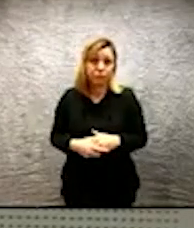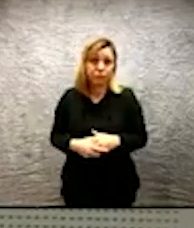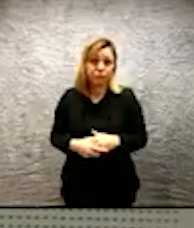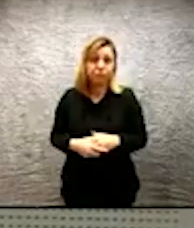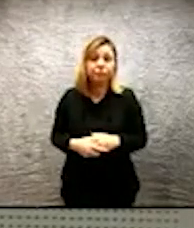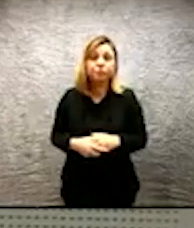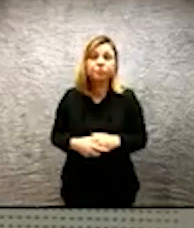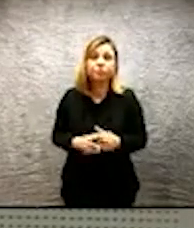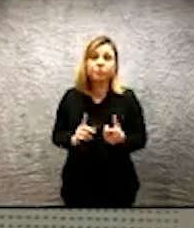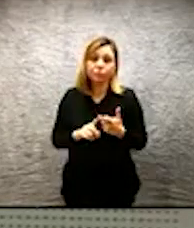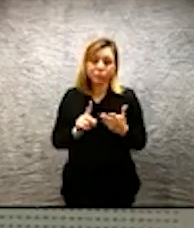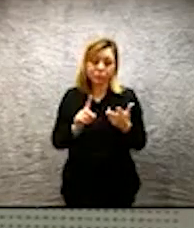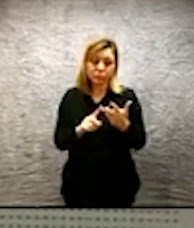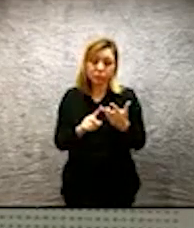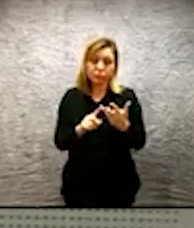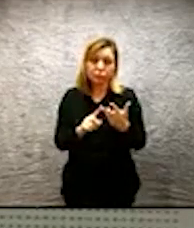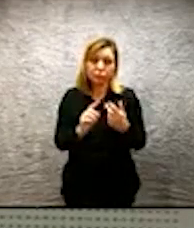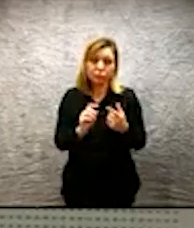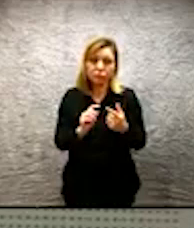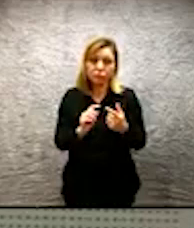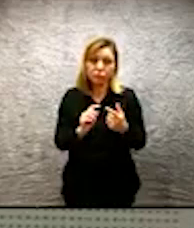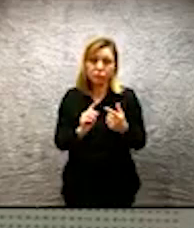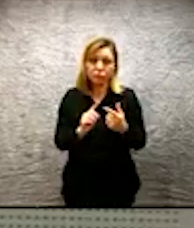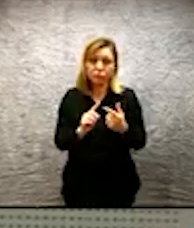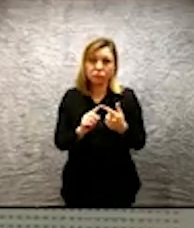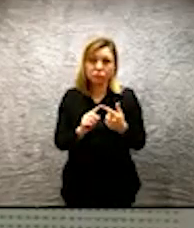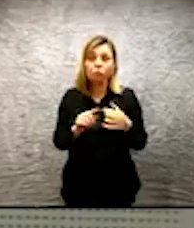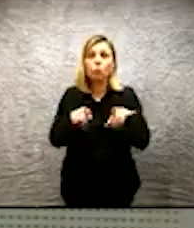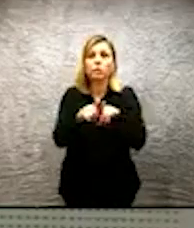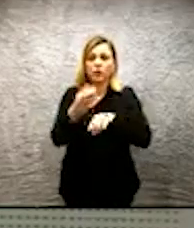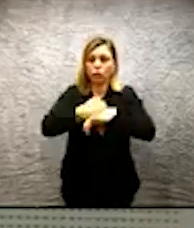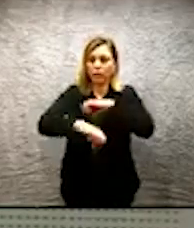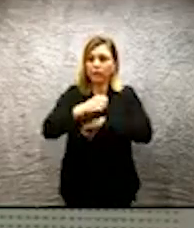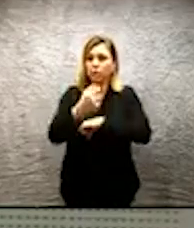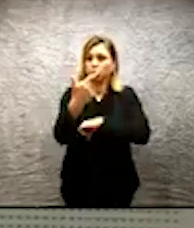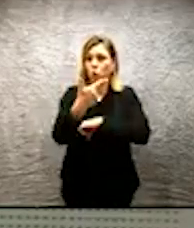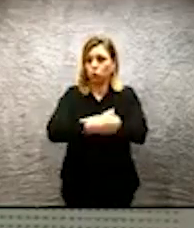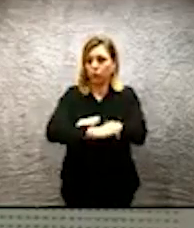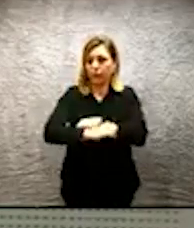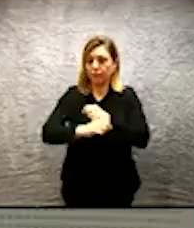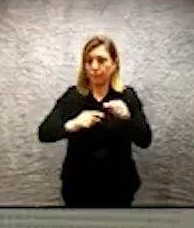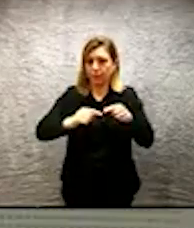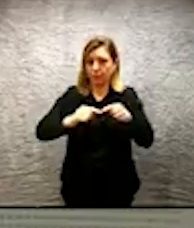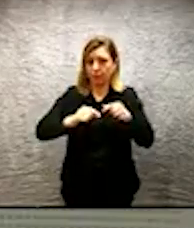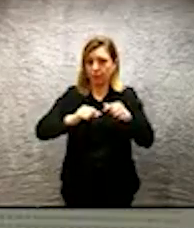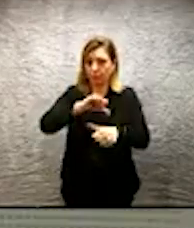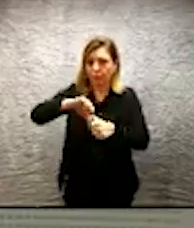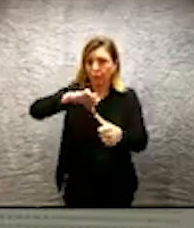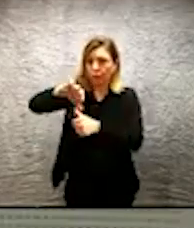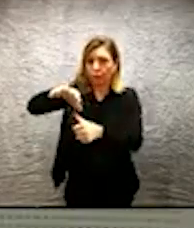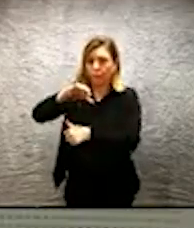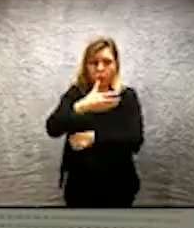organisation? Et le deuxième point sur l'organisation des deux semaines, notamment la semaine B,